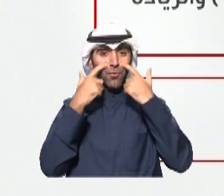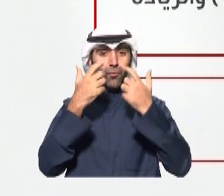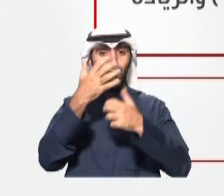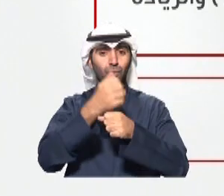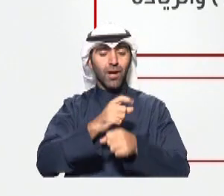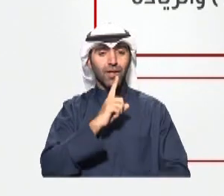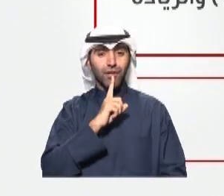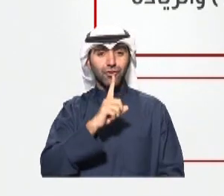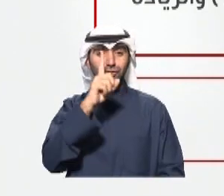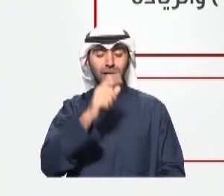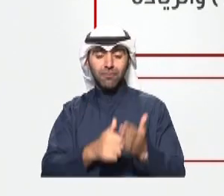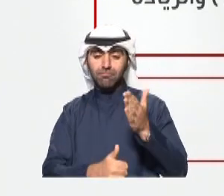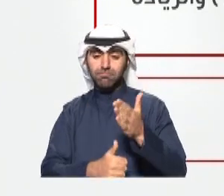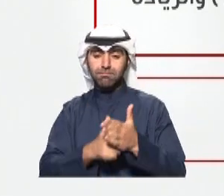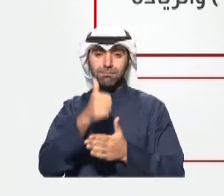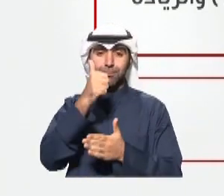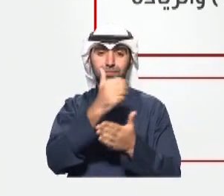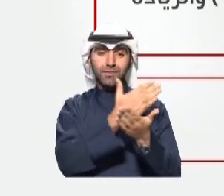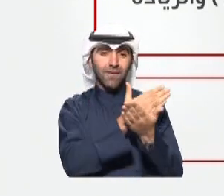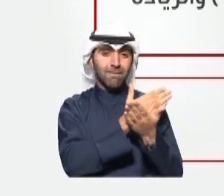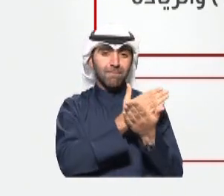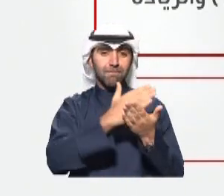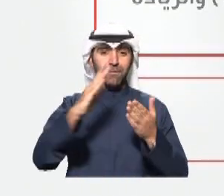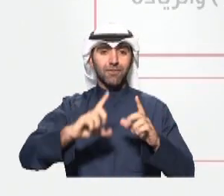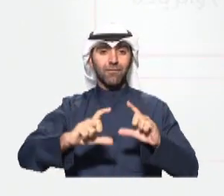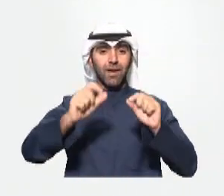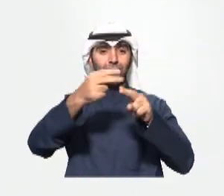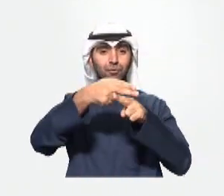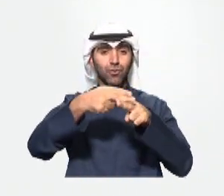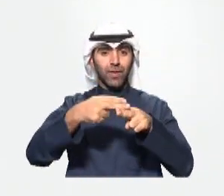منحنى الصعود إلى منحنى نزول.